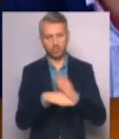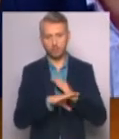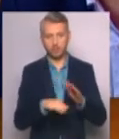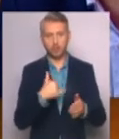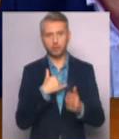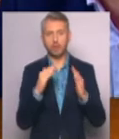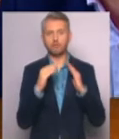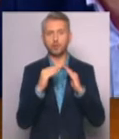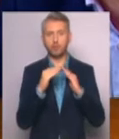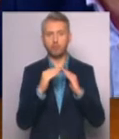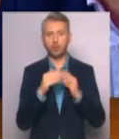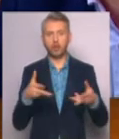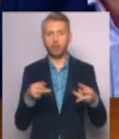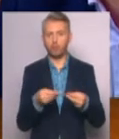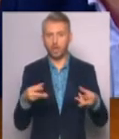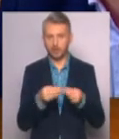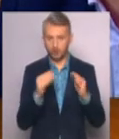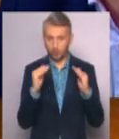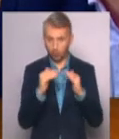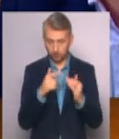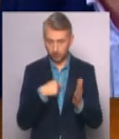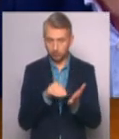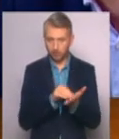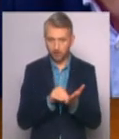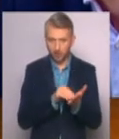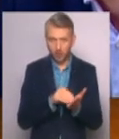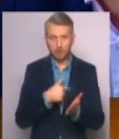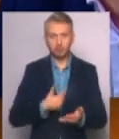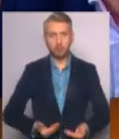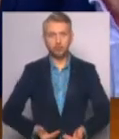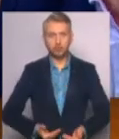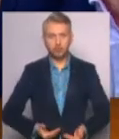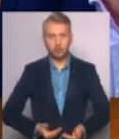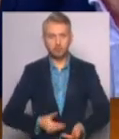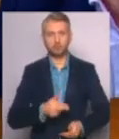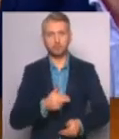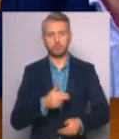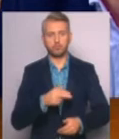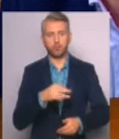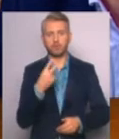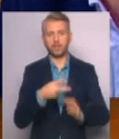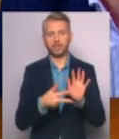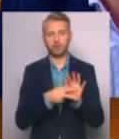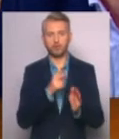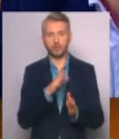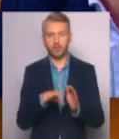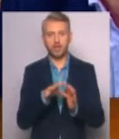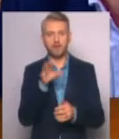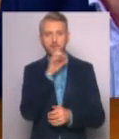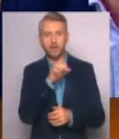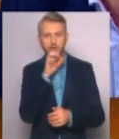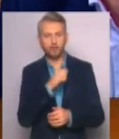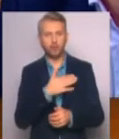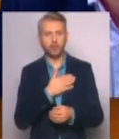домі оперативний дом, еще раз повторяю, мы жильцы 128 квартир, воровство наших денег отмала.